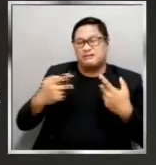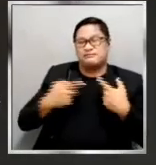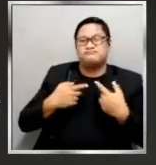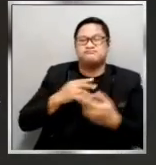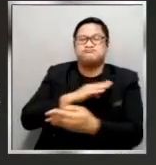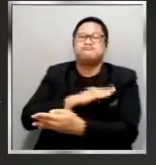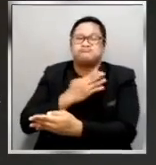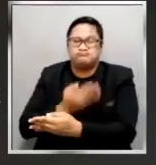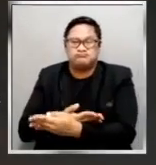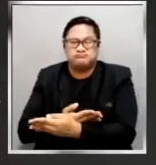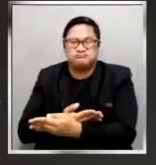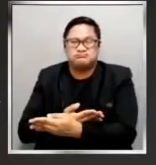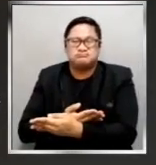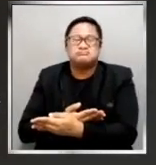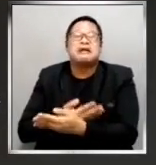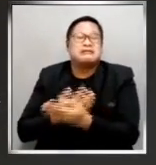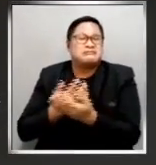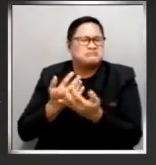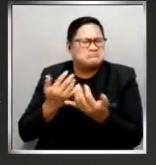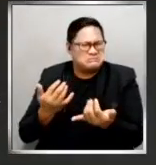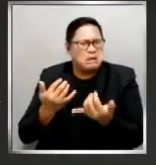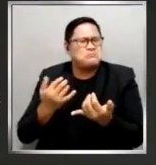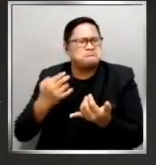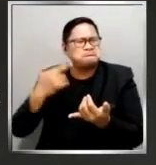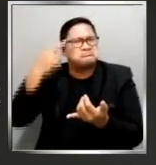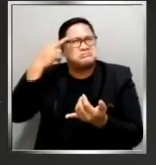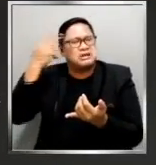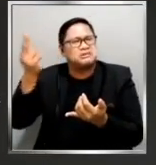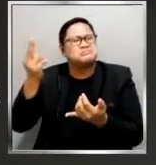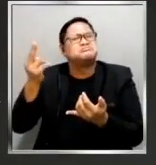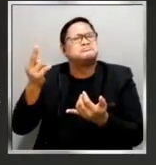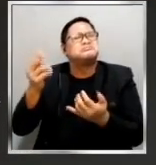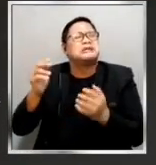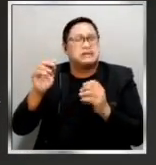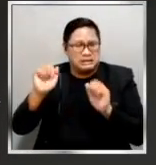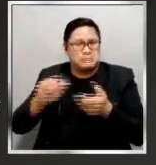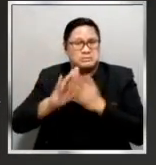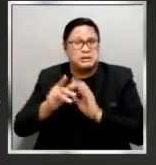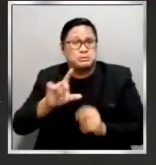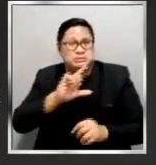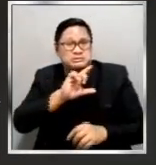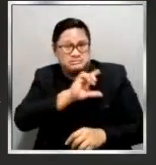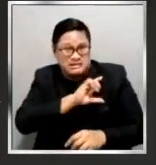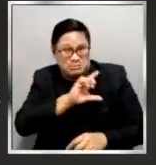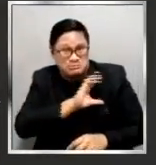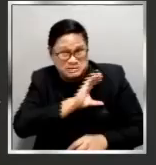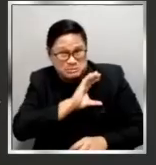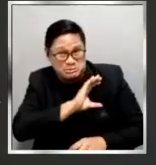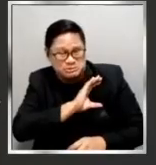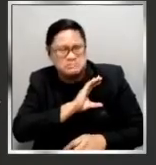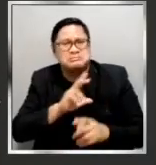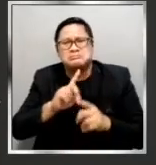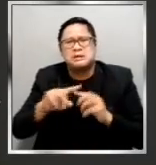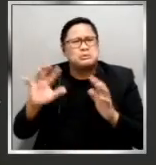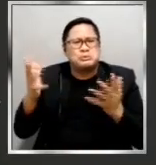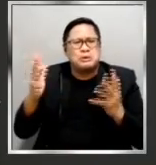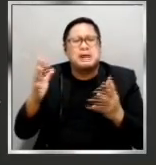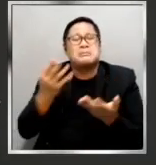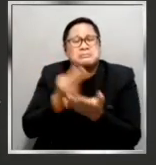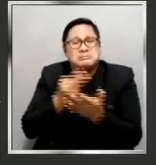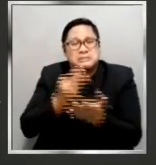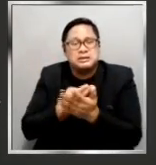na nagiging akong champion tapos wala akong nakikita ang pira, wala akong ano na pira. Sabi ko sa sarili